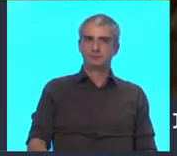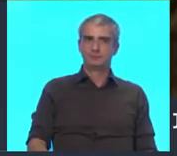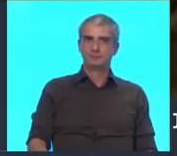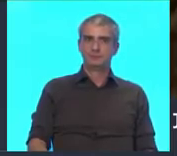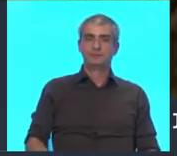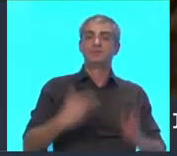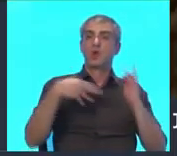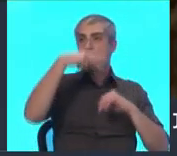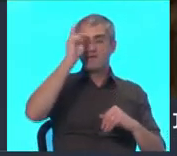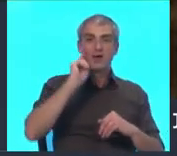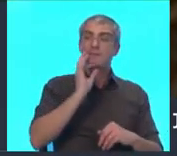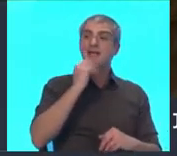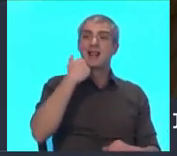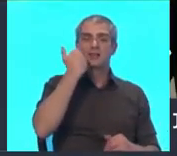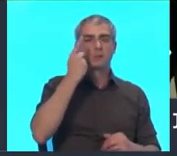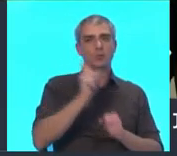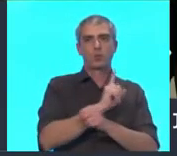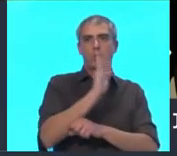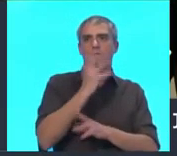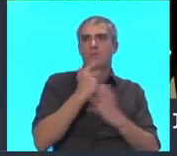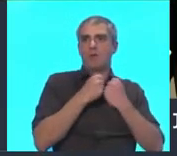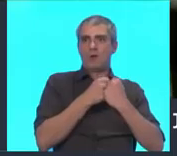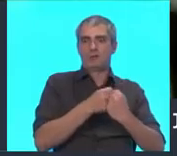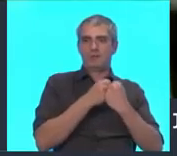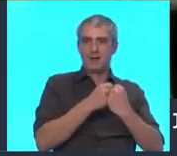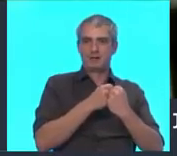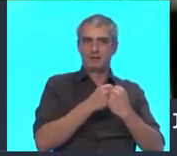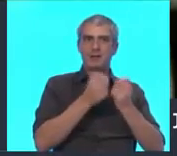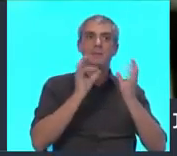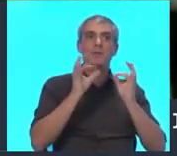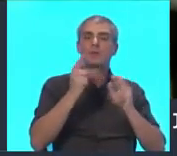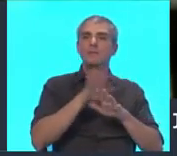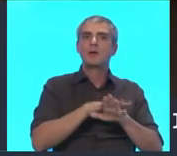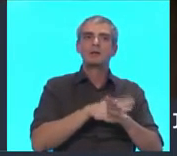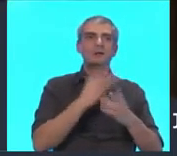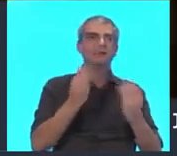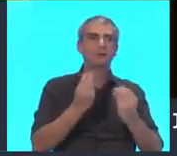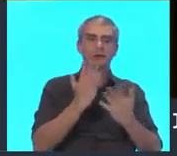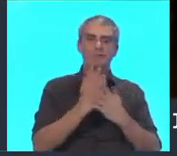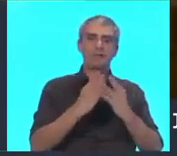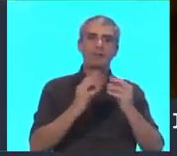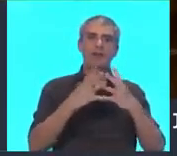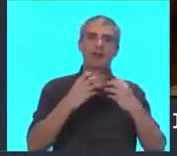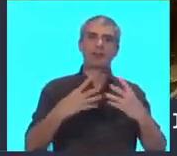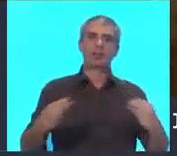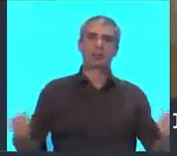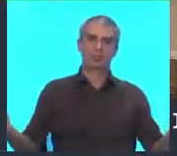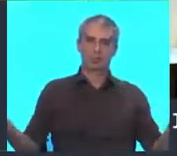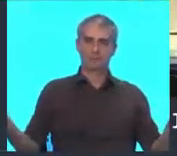לרוב ההורים גיל ההתבגרות הוא תקופה מאתגרת, בייחוד אם מרגישים שמשהו מתחיל להתפרק.